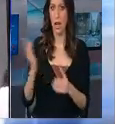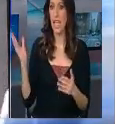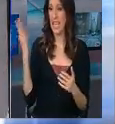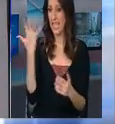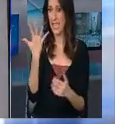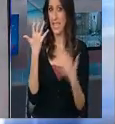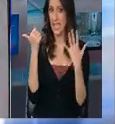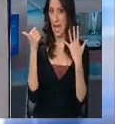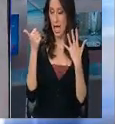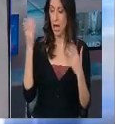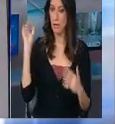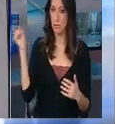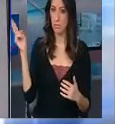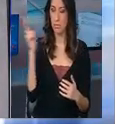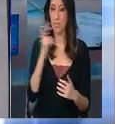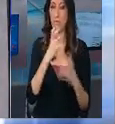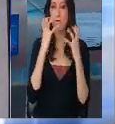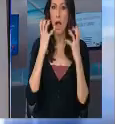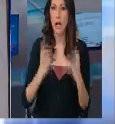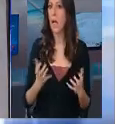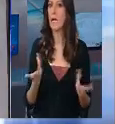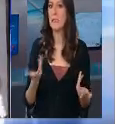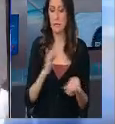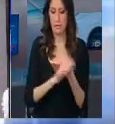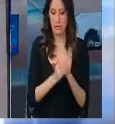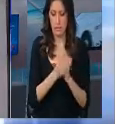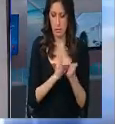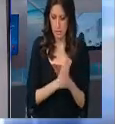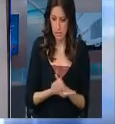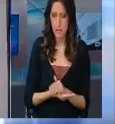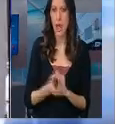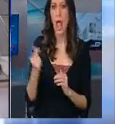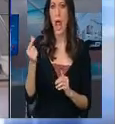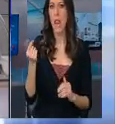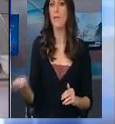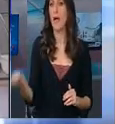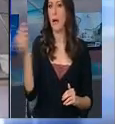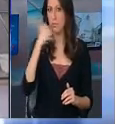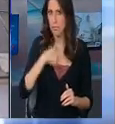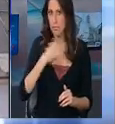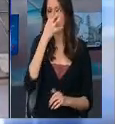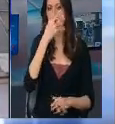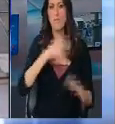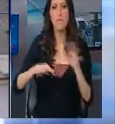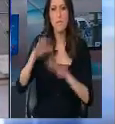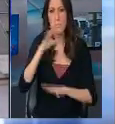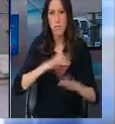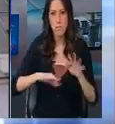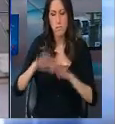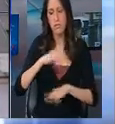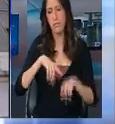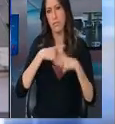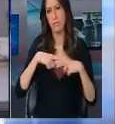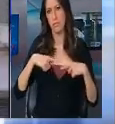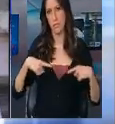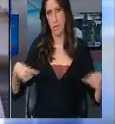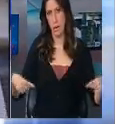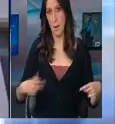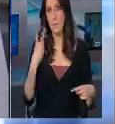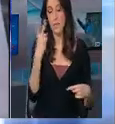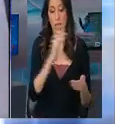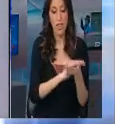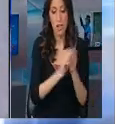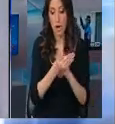για σύσταση και συμμετοχή σε εγκληματική οργάνωση, υπεξαίρεση στην υπηρεσία, απάτη και εξέπλυμα βρώμικου χρήματος. Στις 2